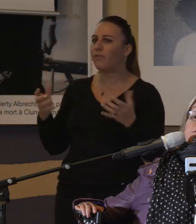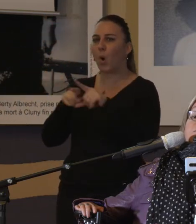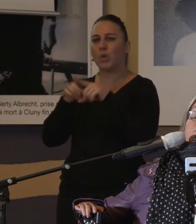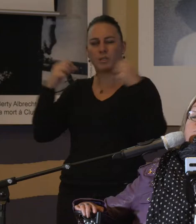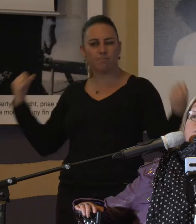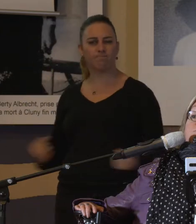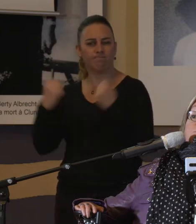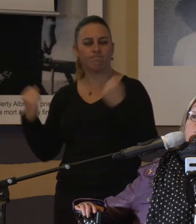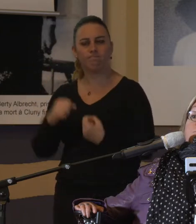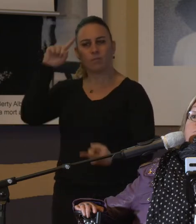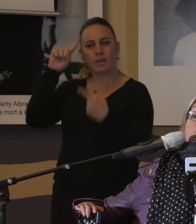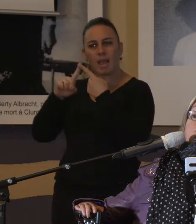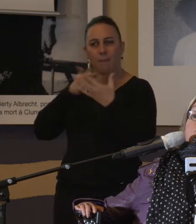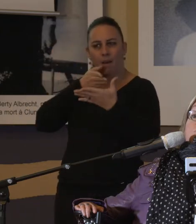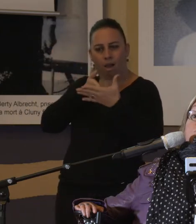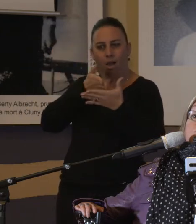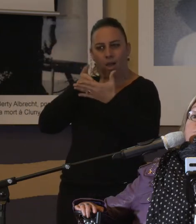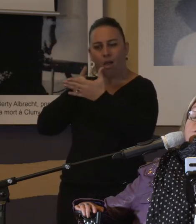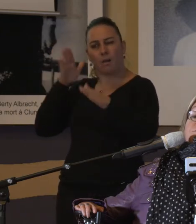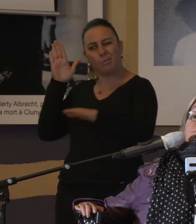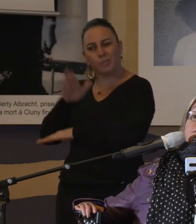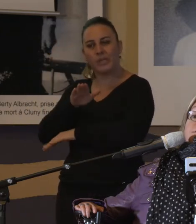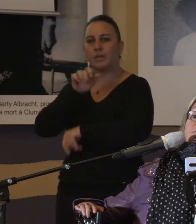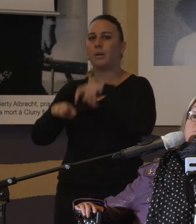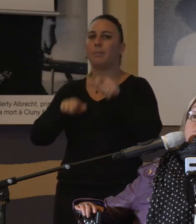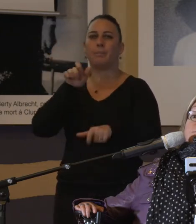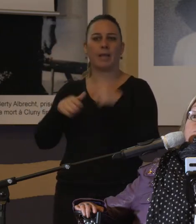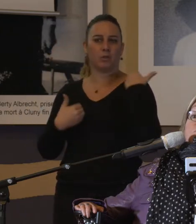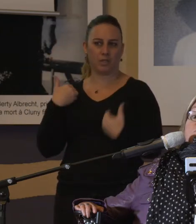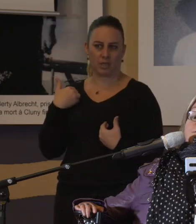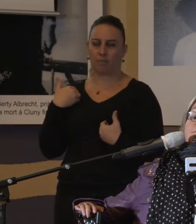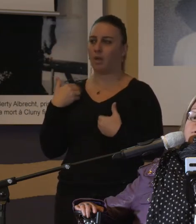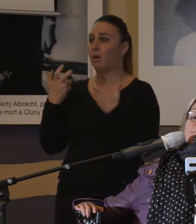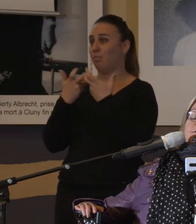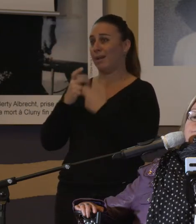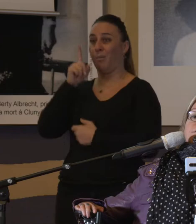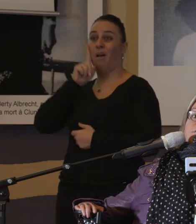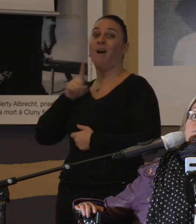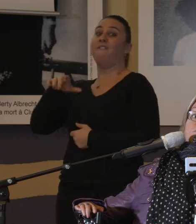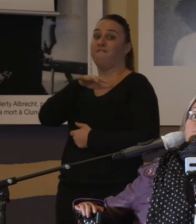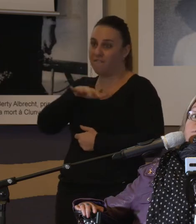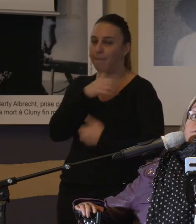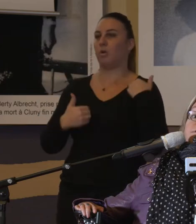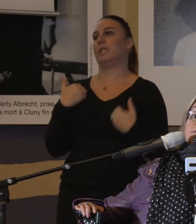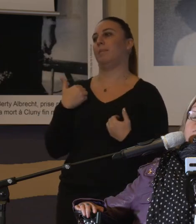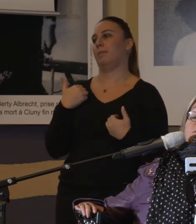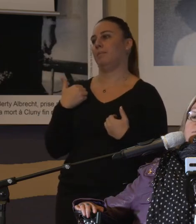problématiques qui sont propres aux personnes handicapées, notamment aux femmes handicapées,